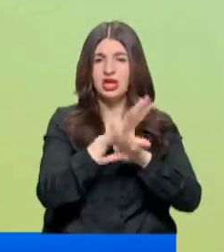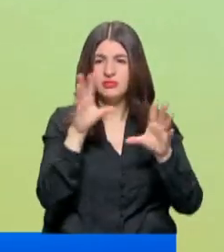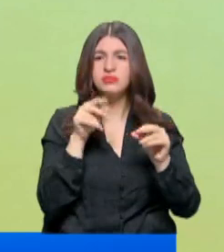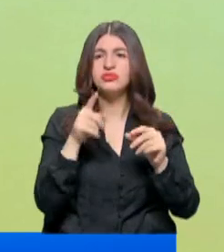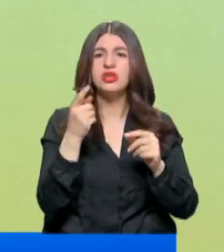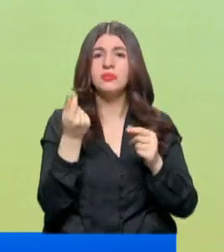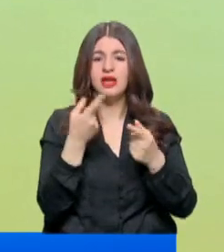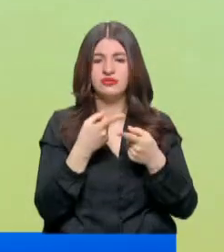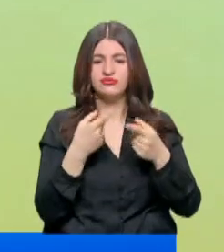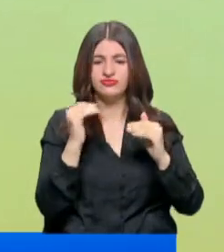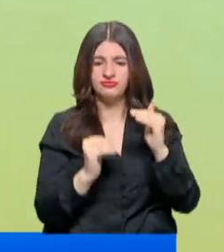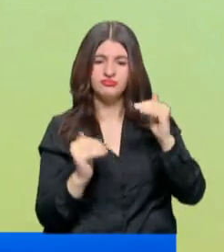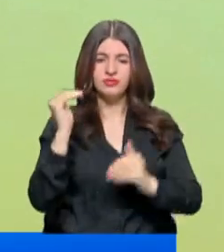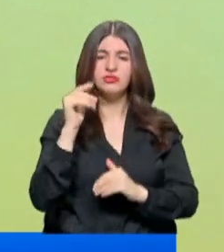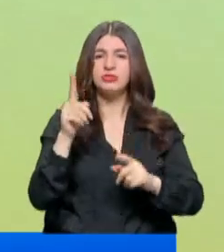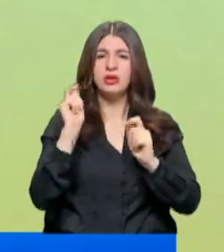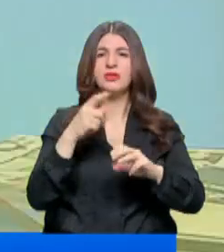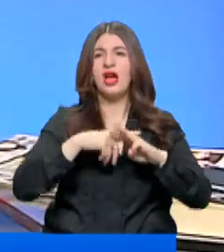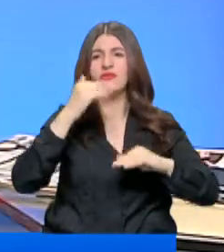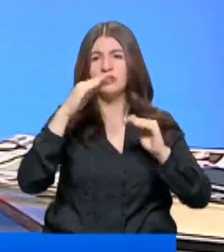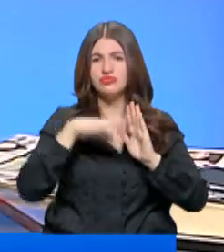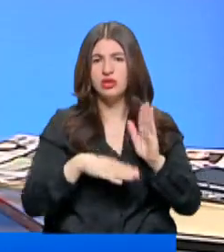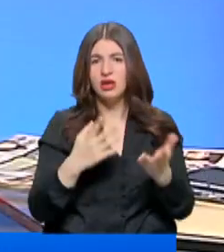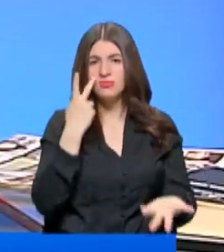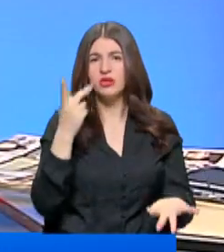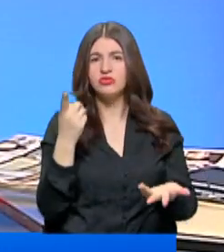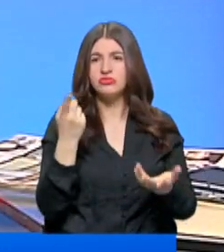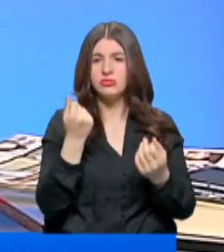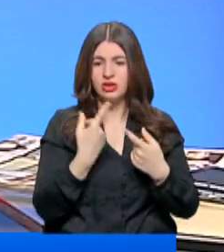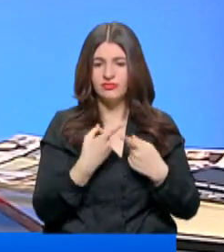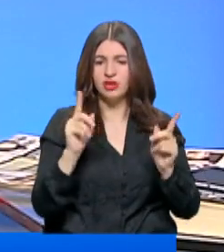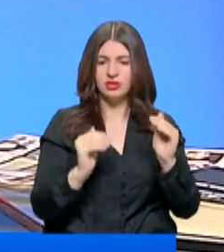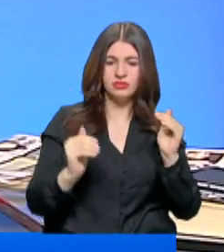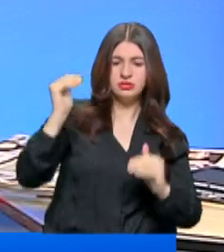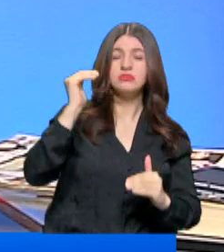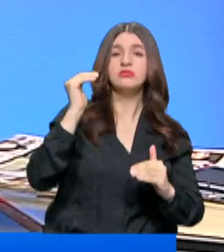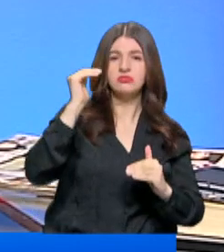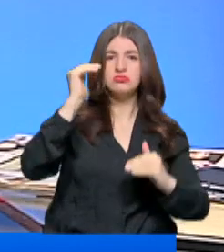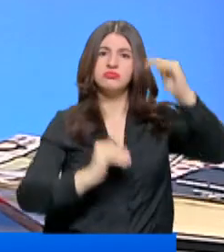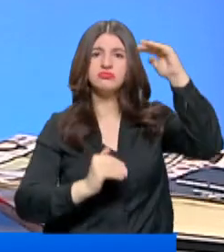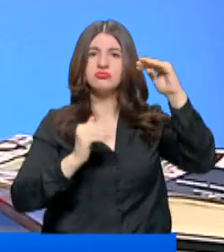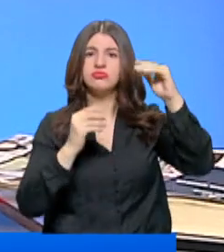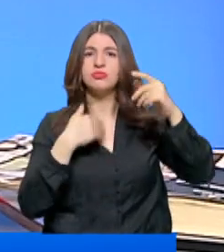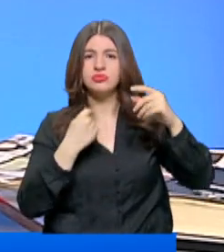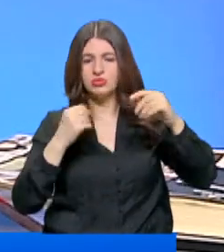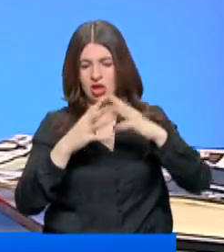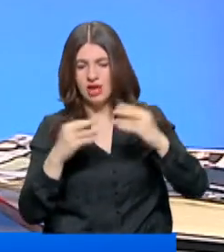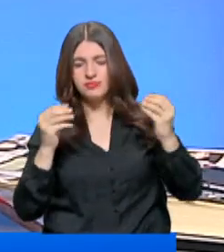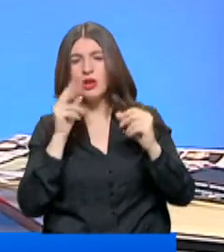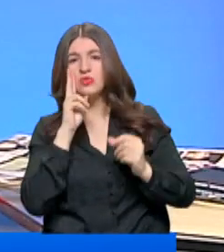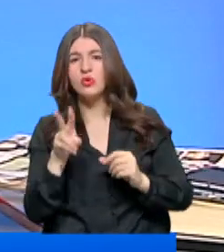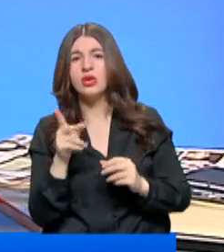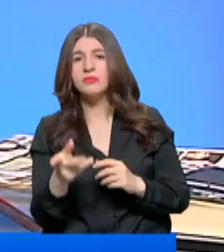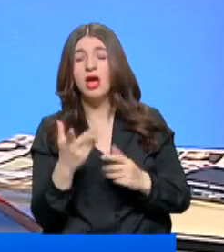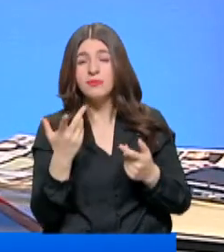bunu da sağladığımız da enflasyon düşecekti bakıyoruz cari fazla göremiyoruz sürekli bir cari Açıklar enflasyonda düşmüyor